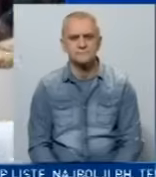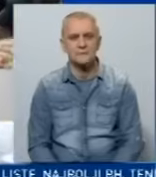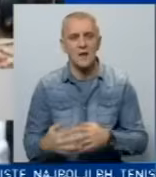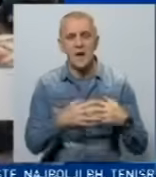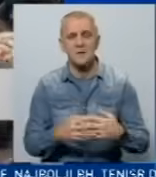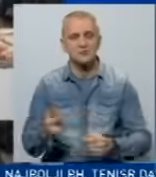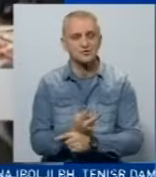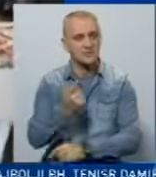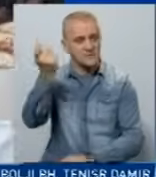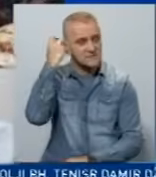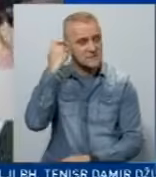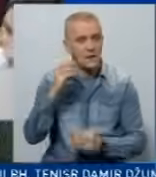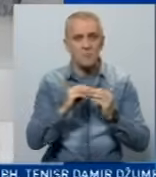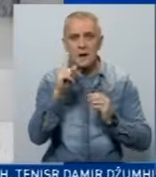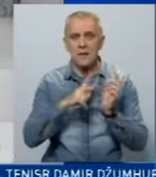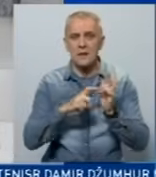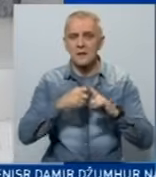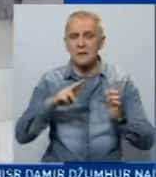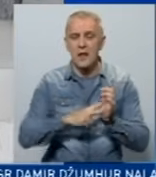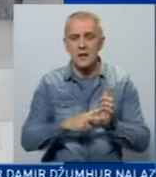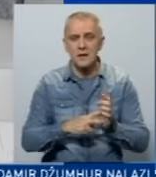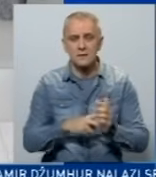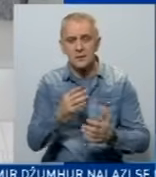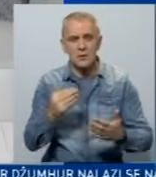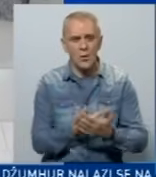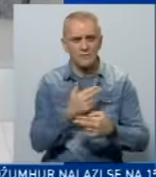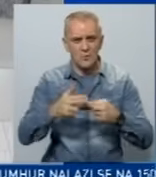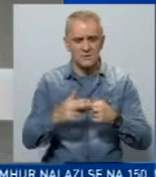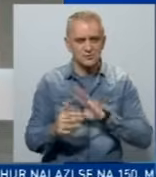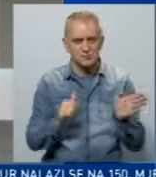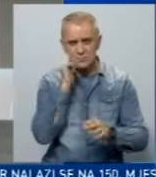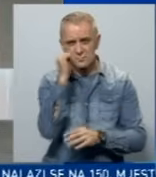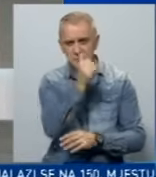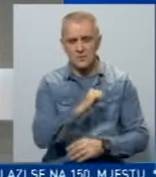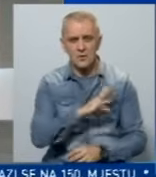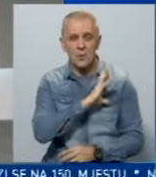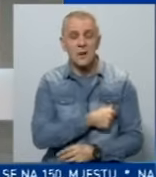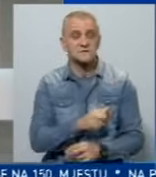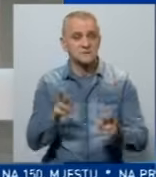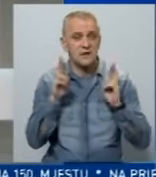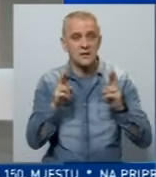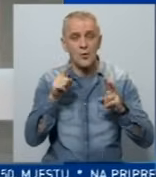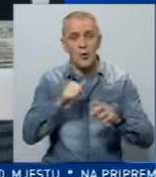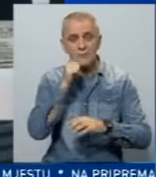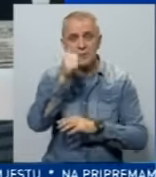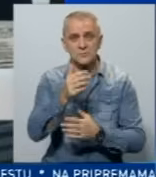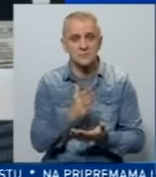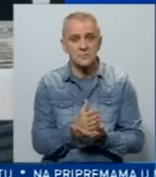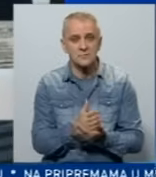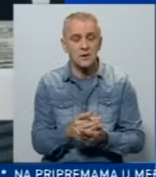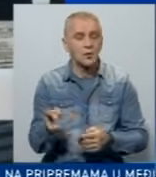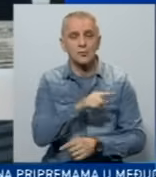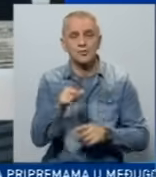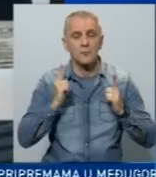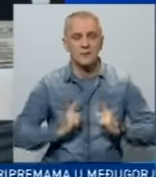Američki državni sekretar Antony Blinken na novoj je bliskoistočnoj turneji. Palestinci se nadaju da će ova posjeta dovesti do